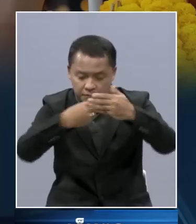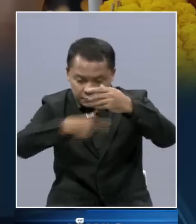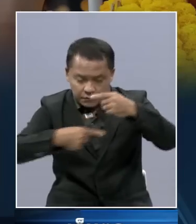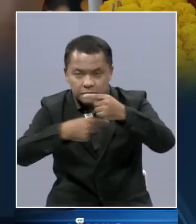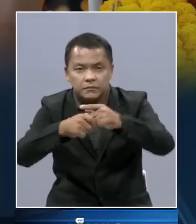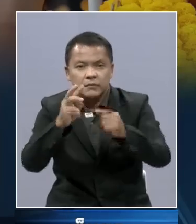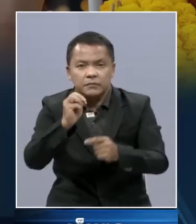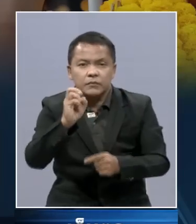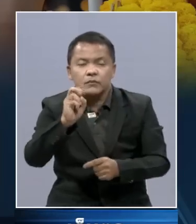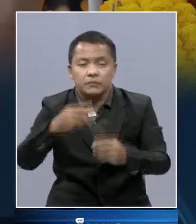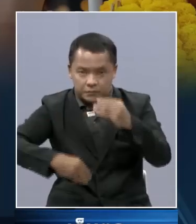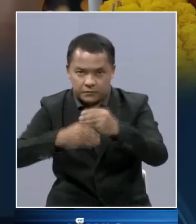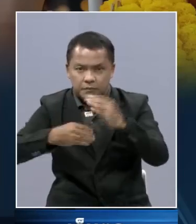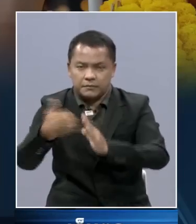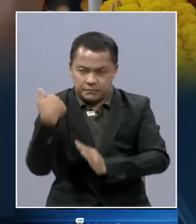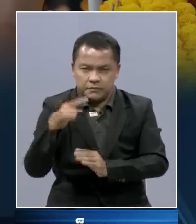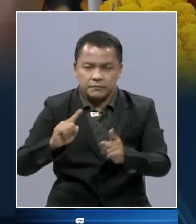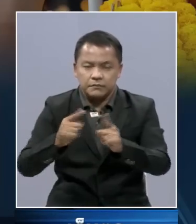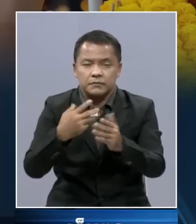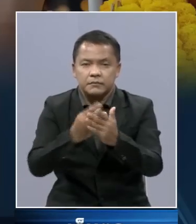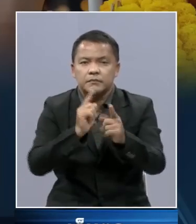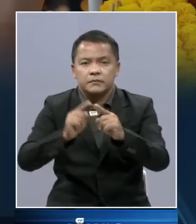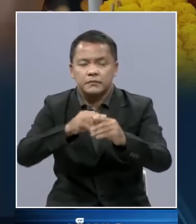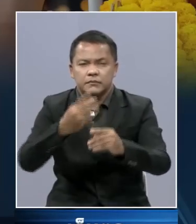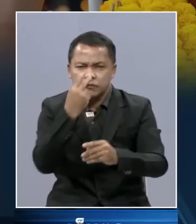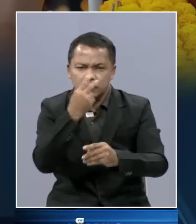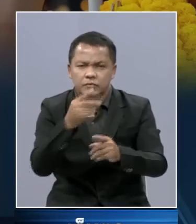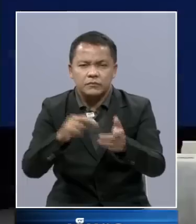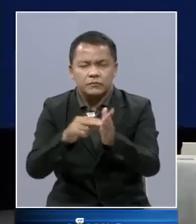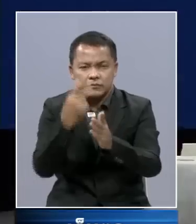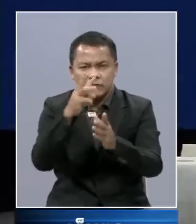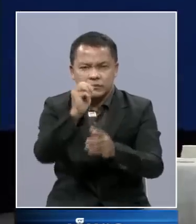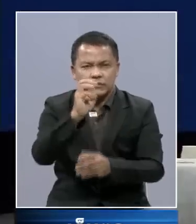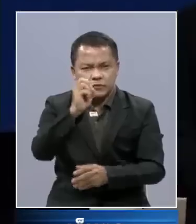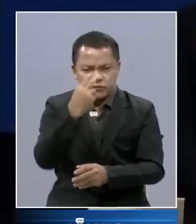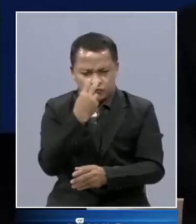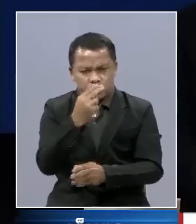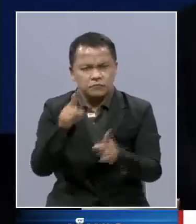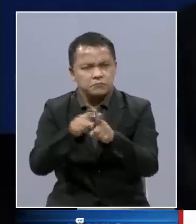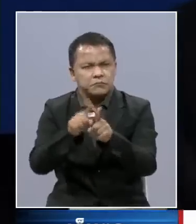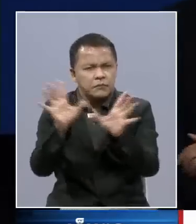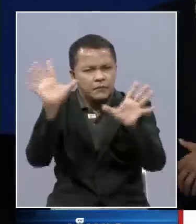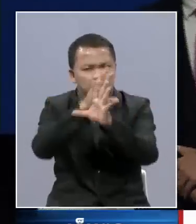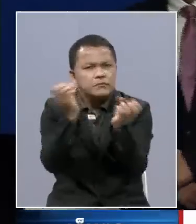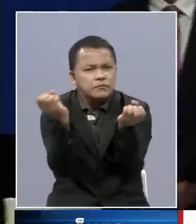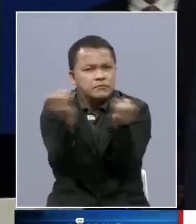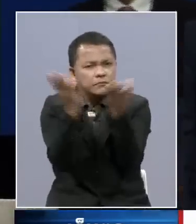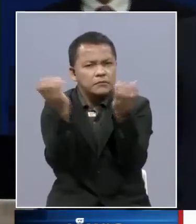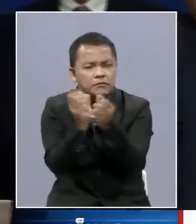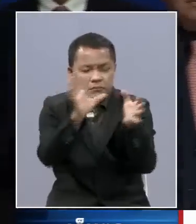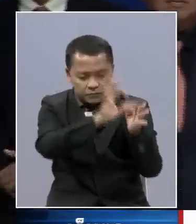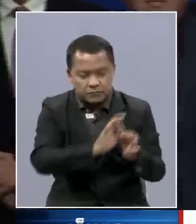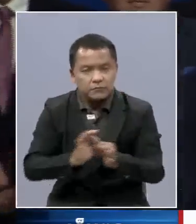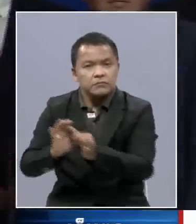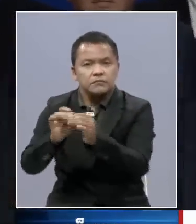หม่นะฮะก็อย่างที่คุณผู้ชมได้ทราบไปแล้วสิ่งต่างๆเหล่านี้มันทำให้เห็นว่าหน้าตา MOU มันสะท้อนรอยร้าวเหมือนกัน ใช่แล้วมันก็สอดคล้อง